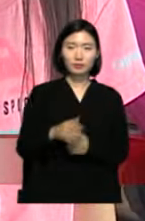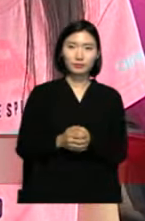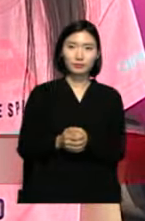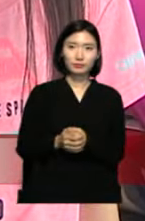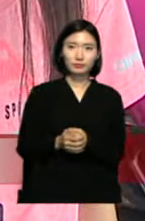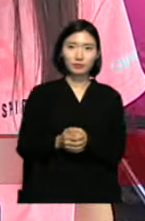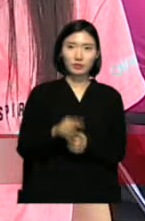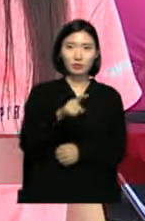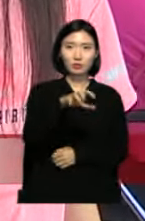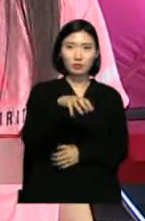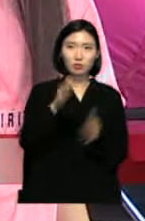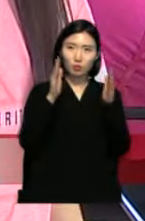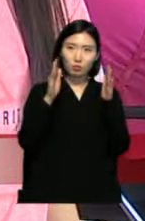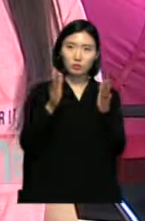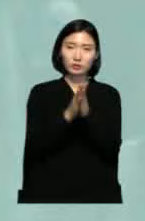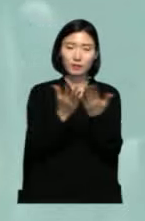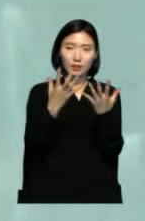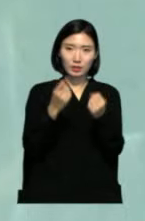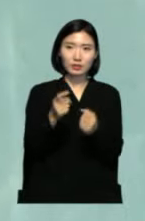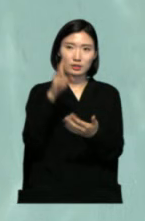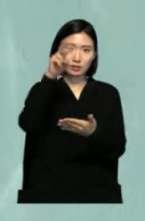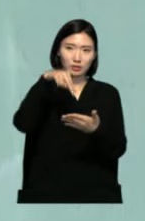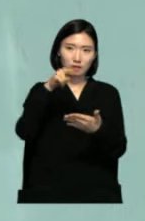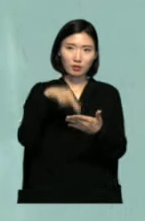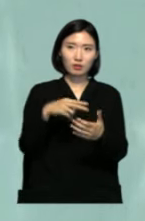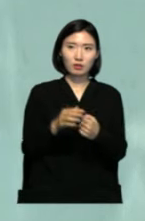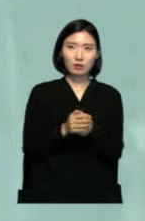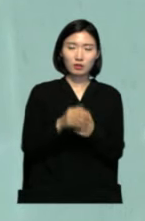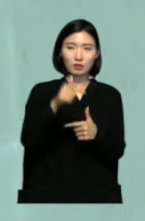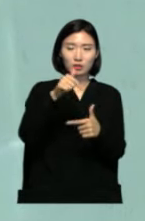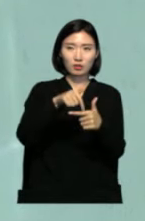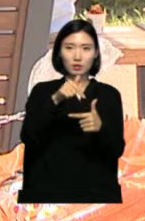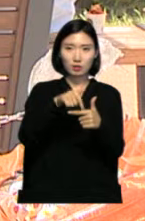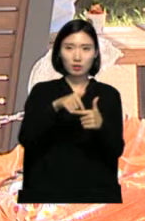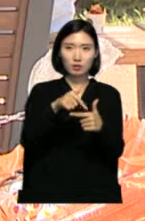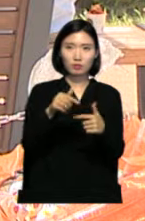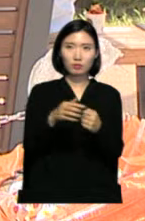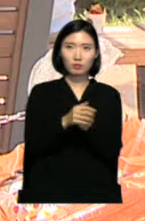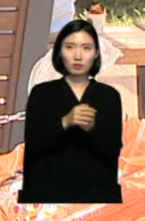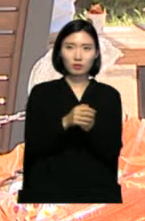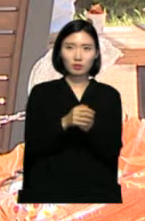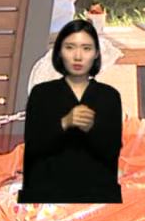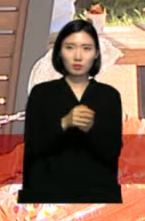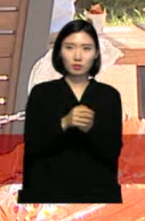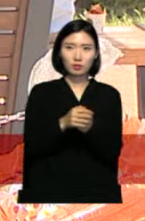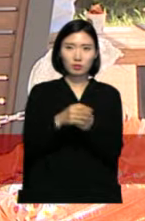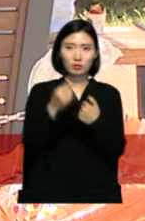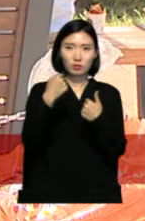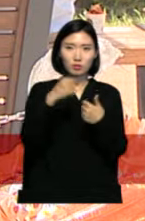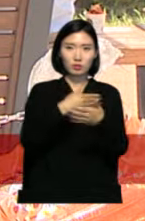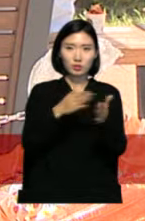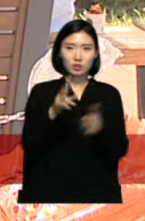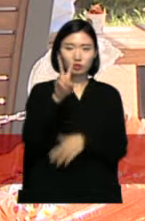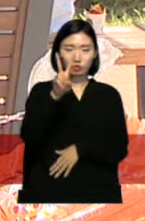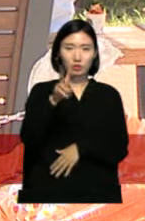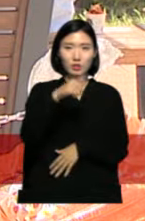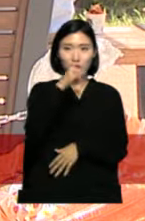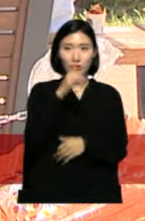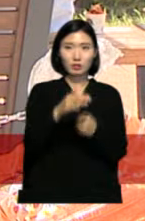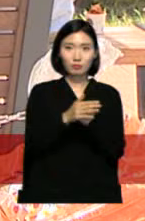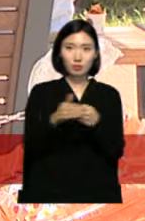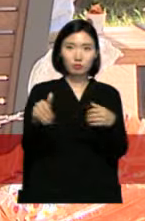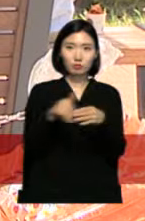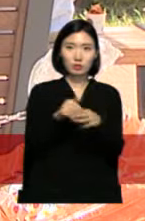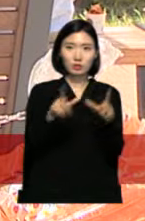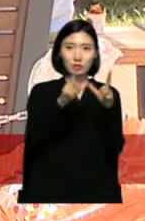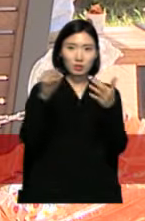여기에서 공부랑 책을 많이 읽을 거예요. 강남구에서 손꼽히기에 큰 규모고요. 그리고 교실이 두 개나 있기 때문에 문화생활을